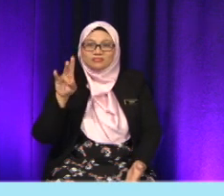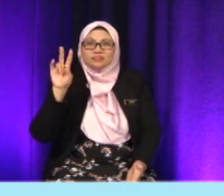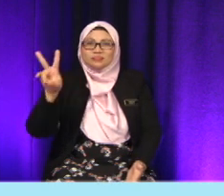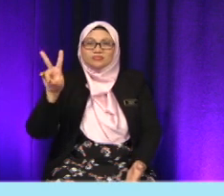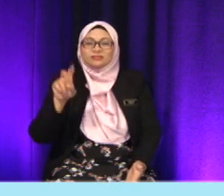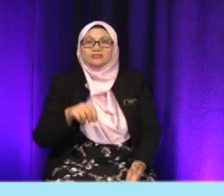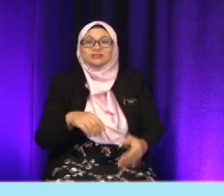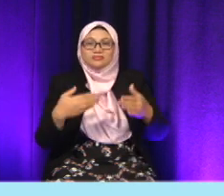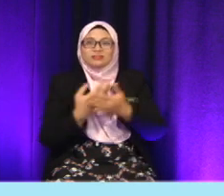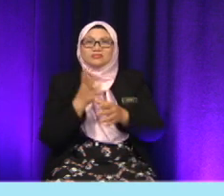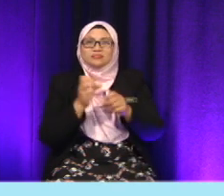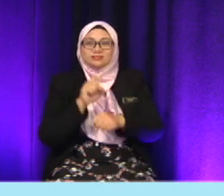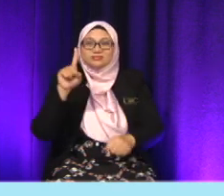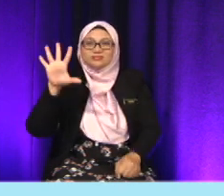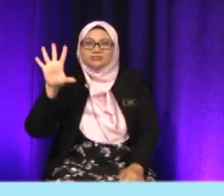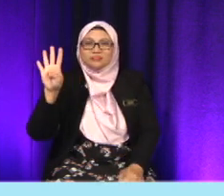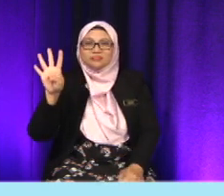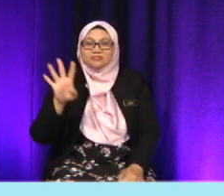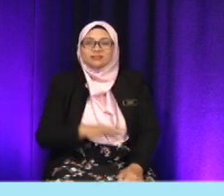yang kedua